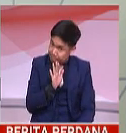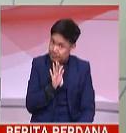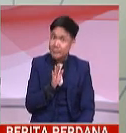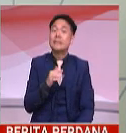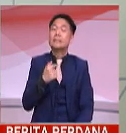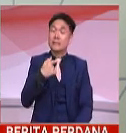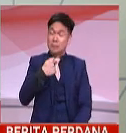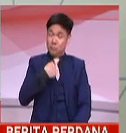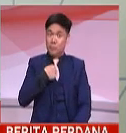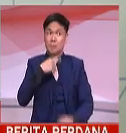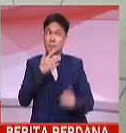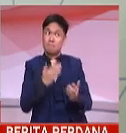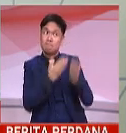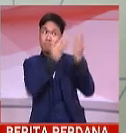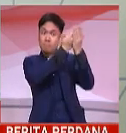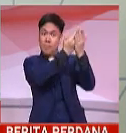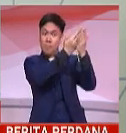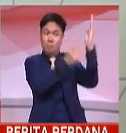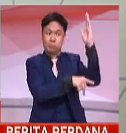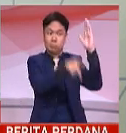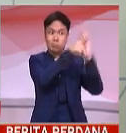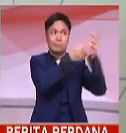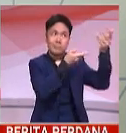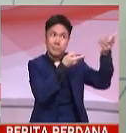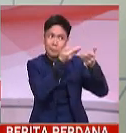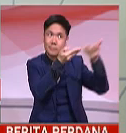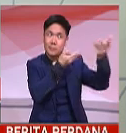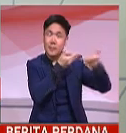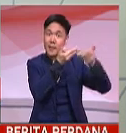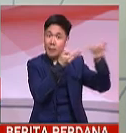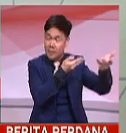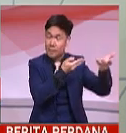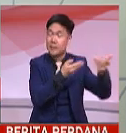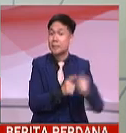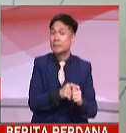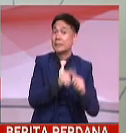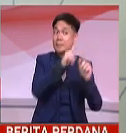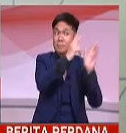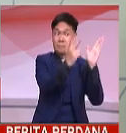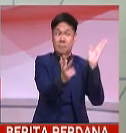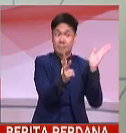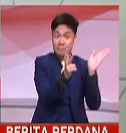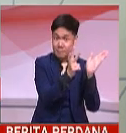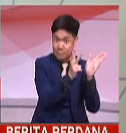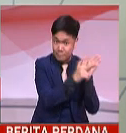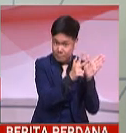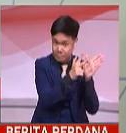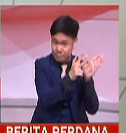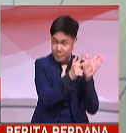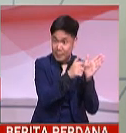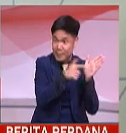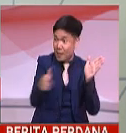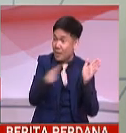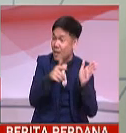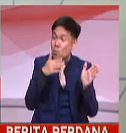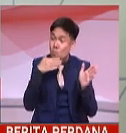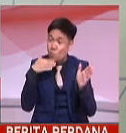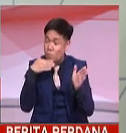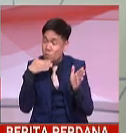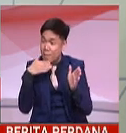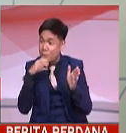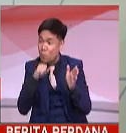yang bawa pindaan tersebut atas prinsip itu, tetapi keputusan membenarkan anak muda